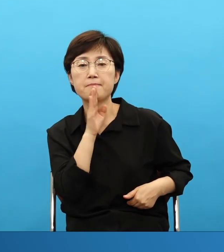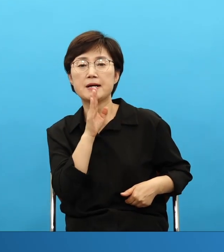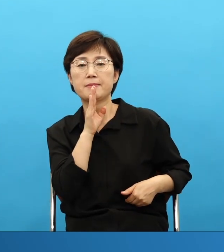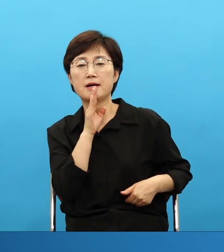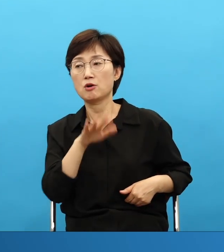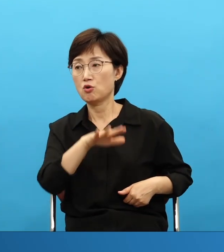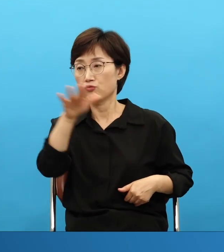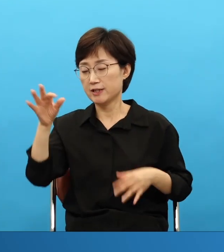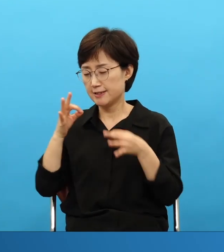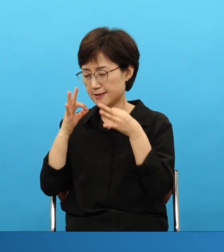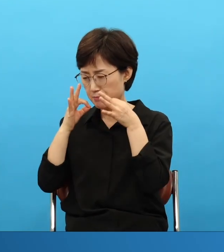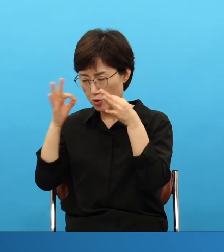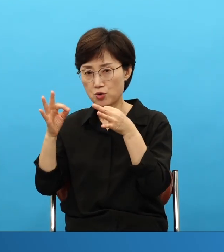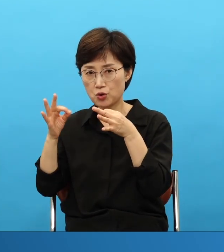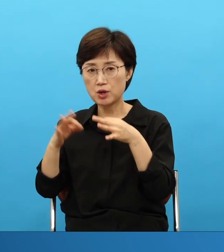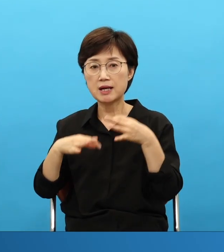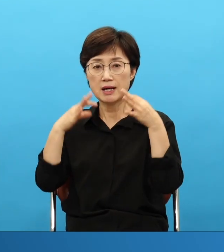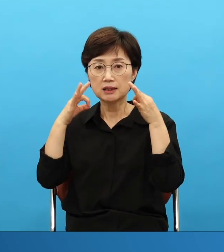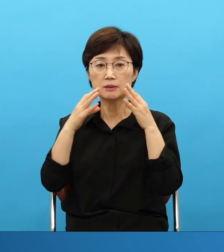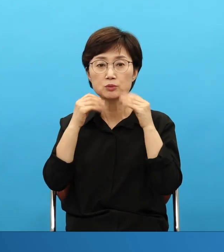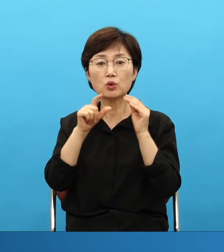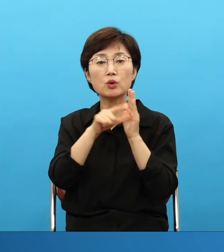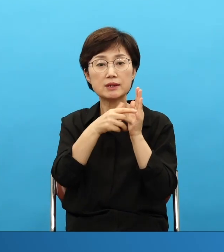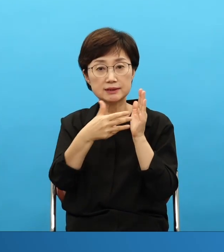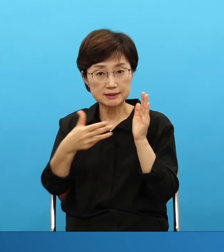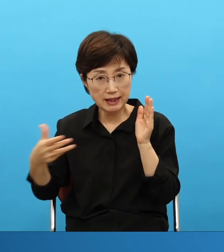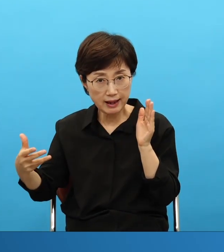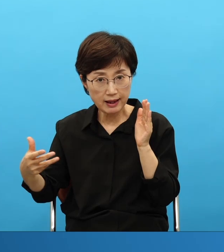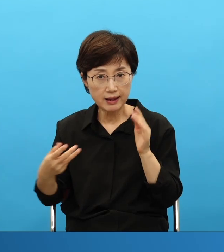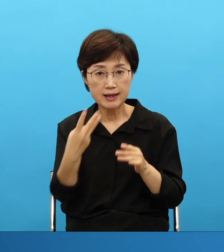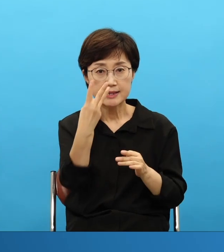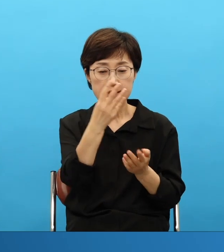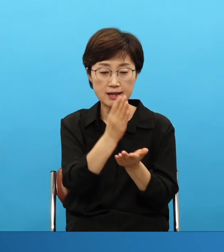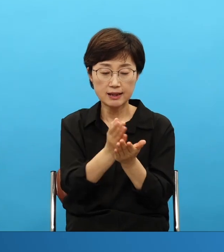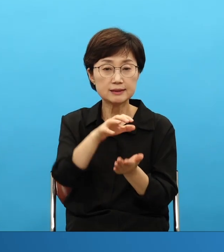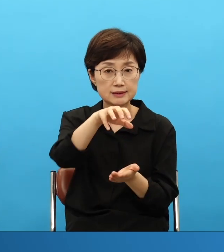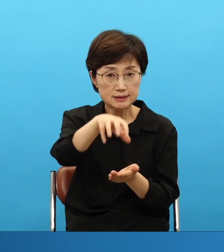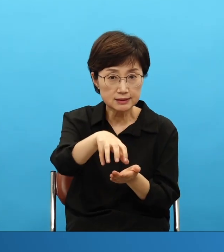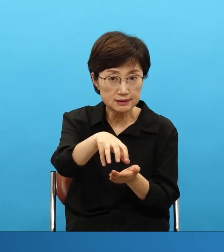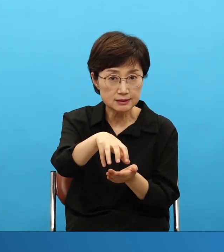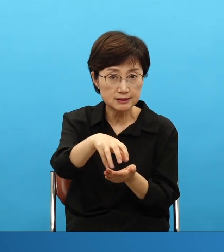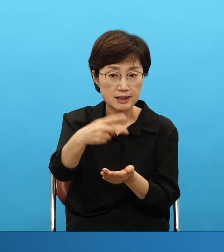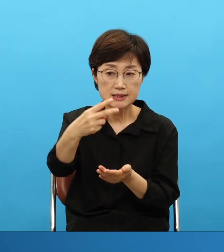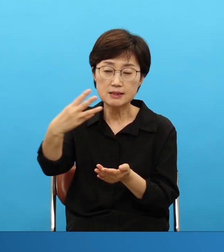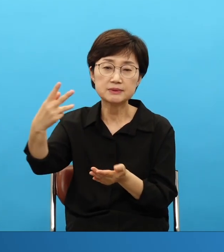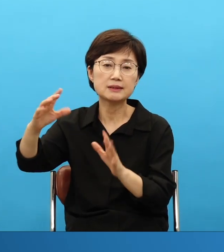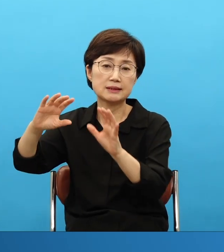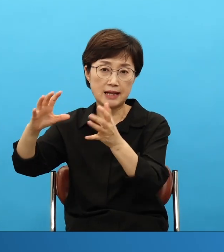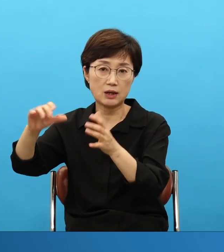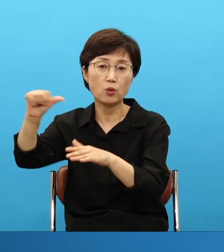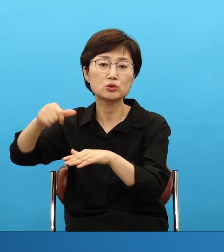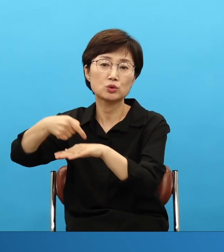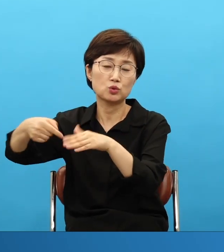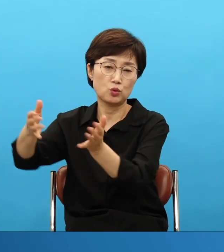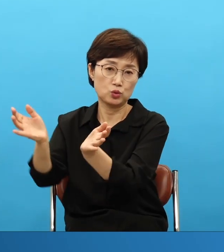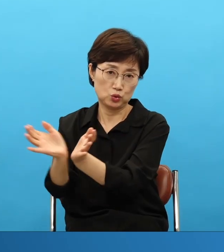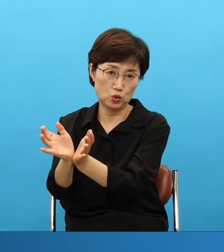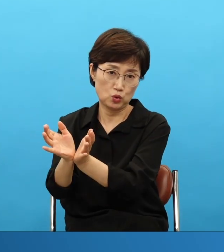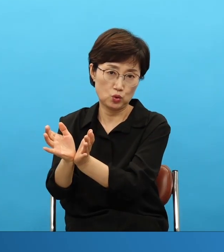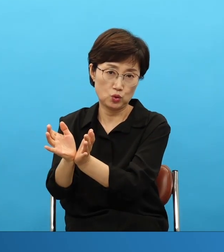총동원하여 금토일 시대 세 가지 뜰 2 37라 5청 종족에